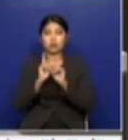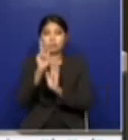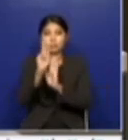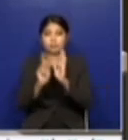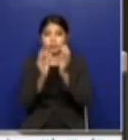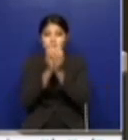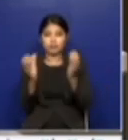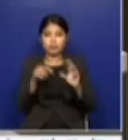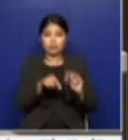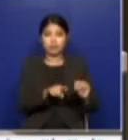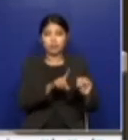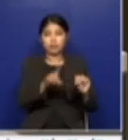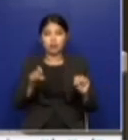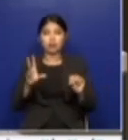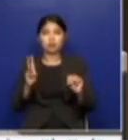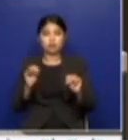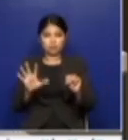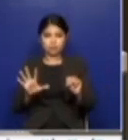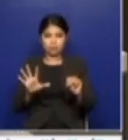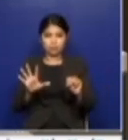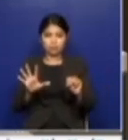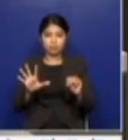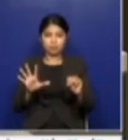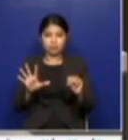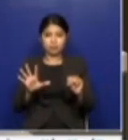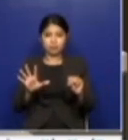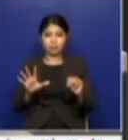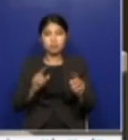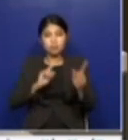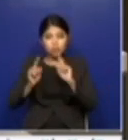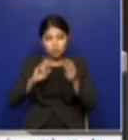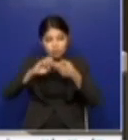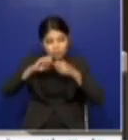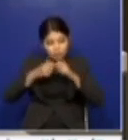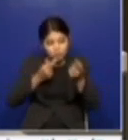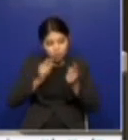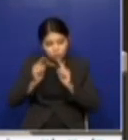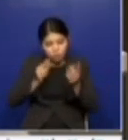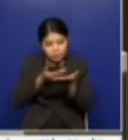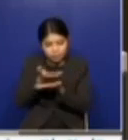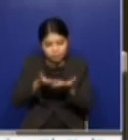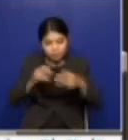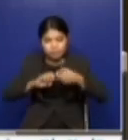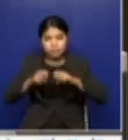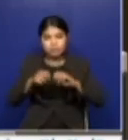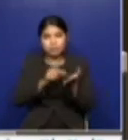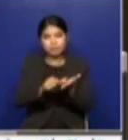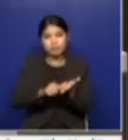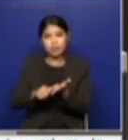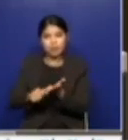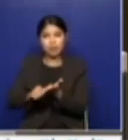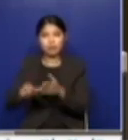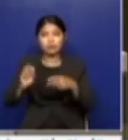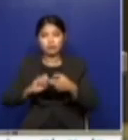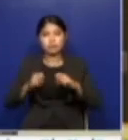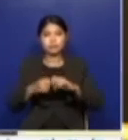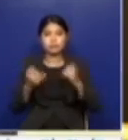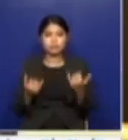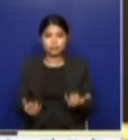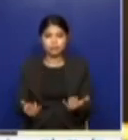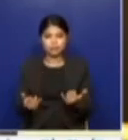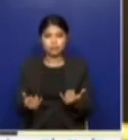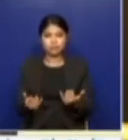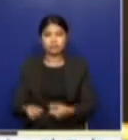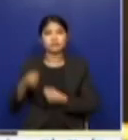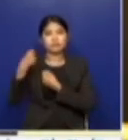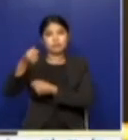า165เพื่อหาทางออกให้กับบ้านเมืองที่กำลังมีปัญหาการ